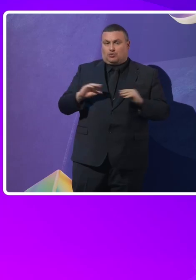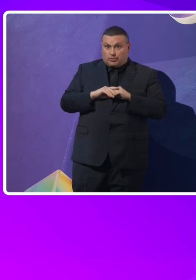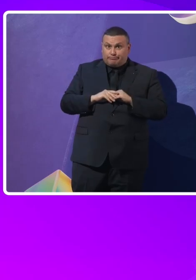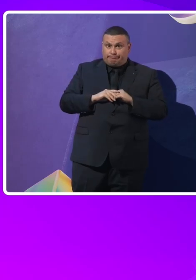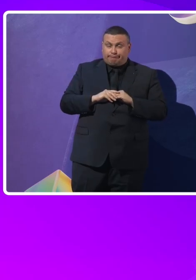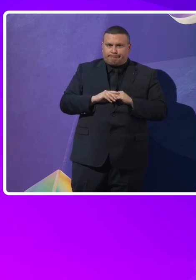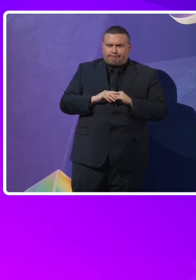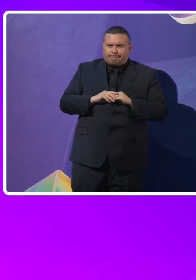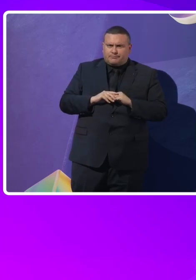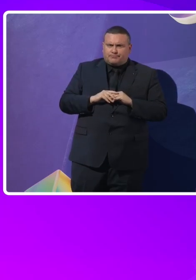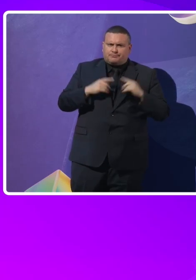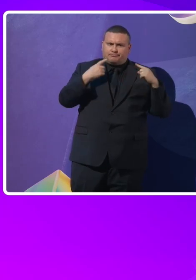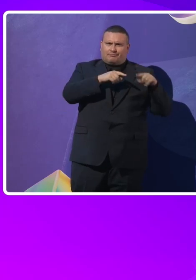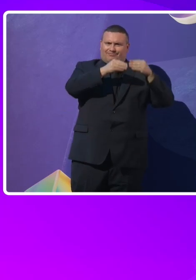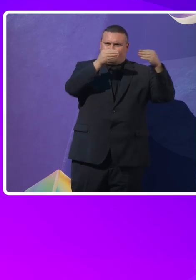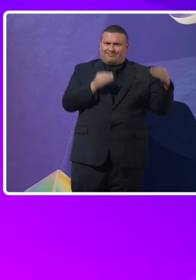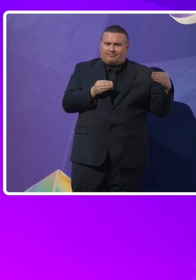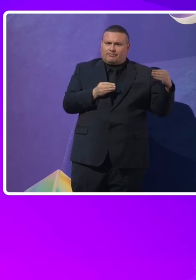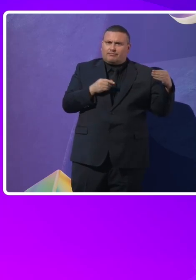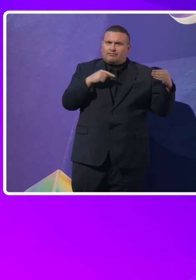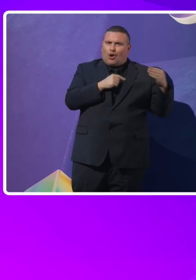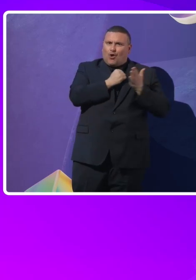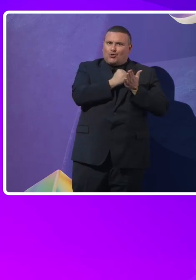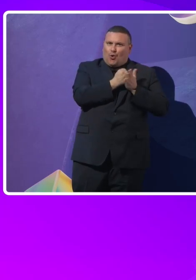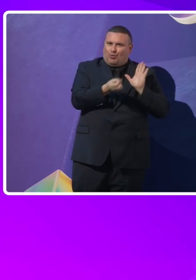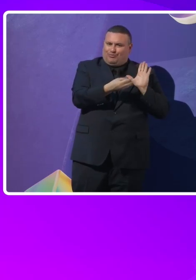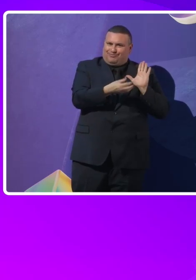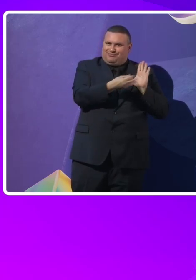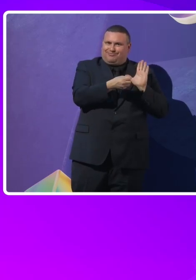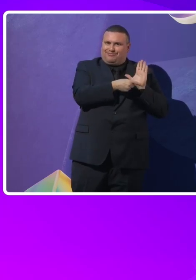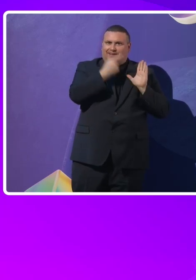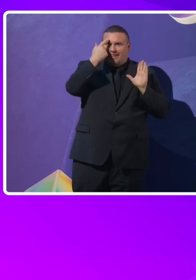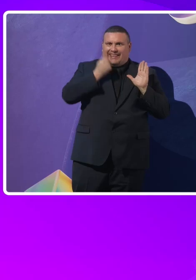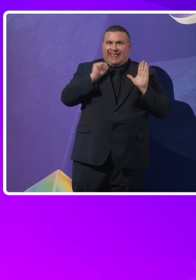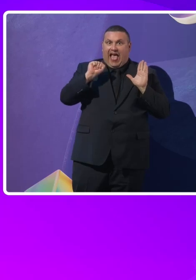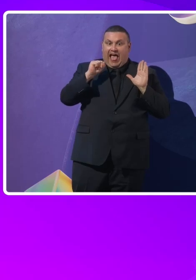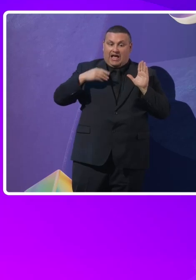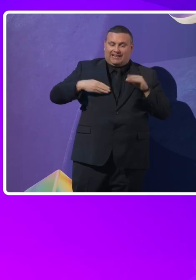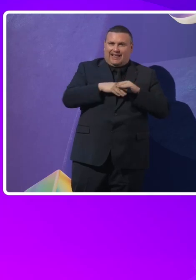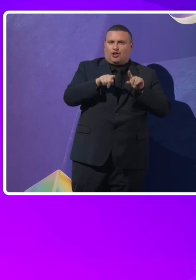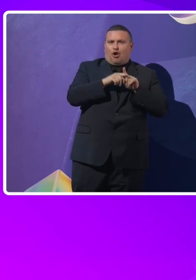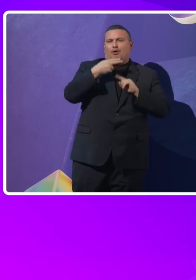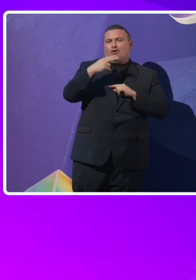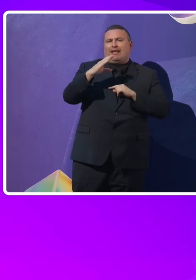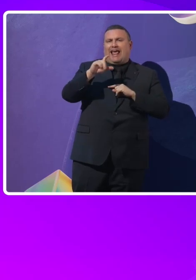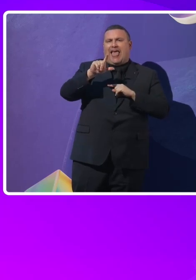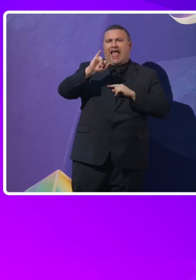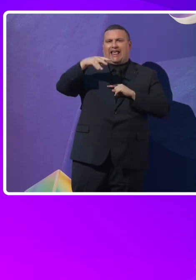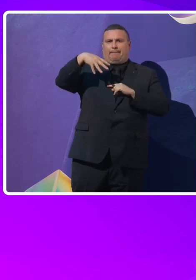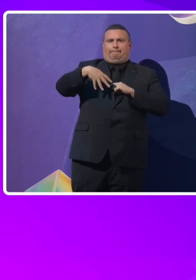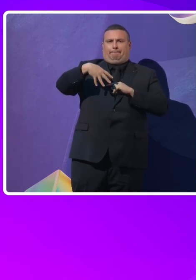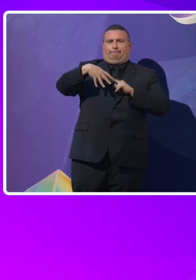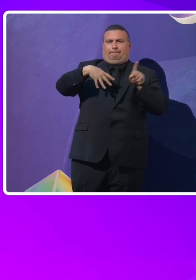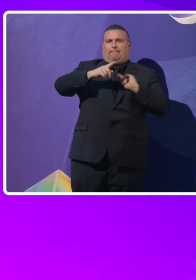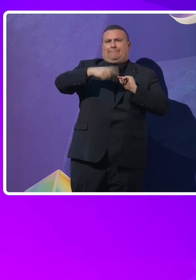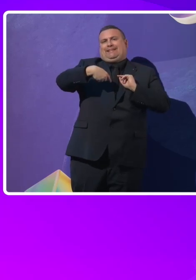D dellea generativa nella comprensione dei documenti a correto delle nostre richieste i claim o nell'analisi se queste